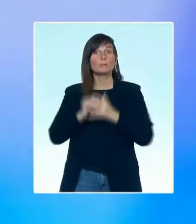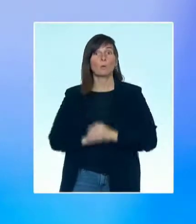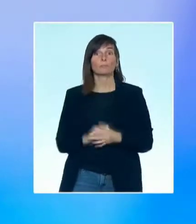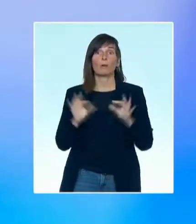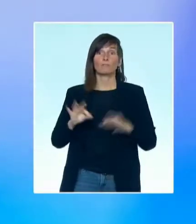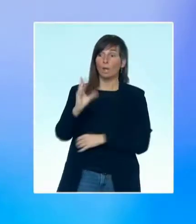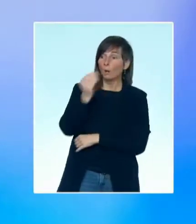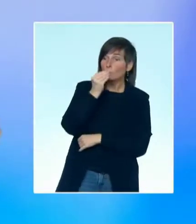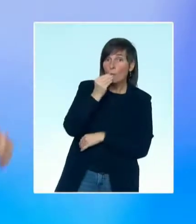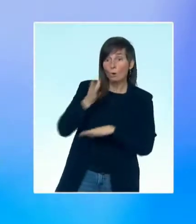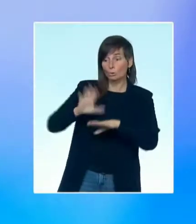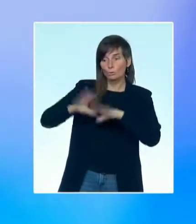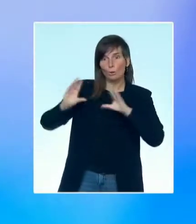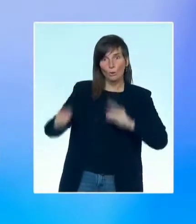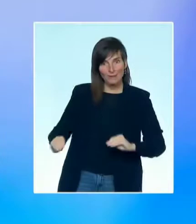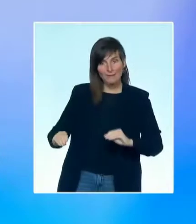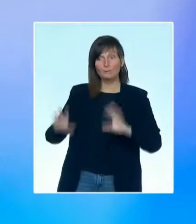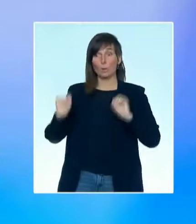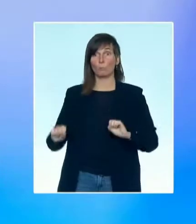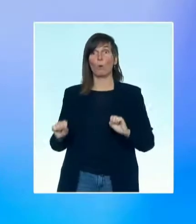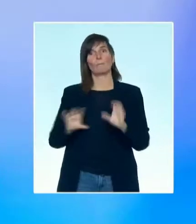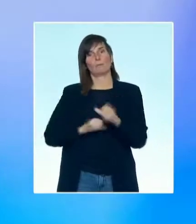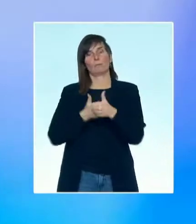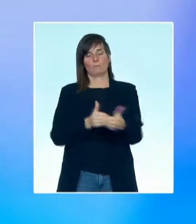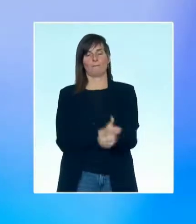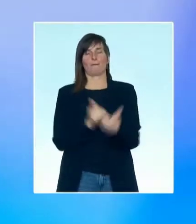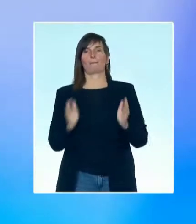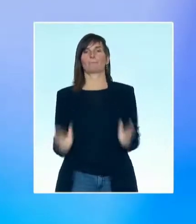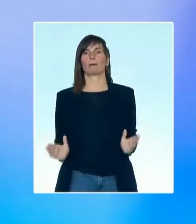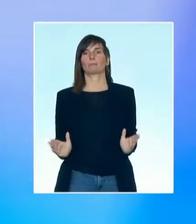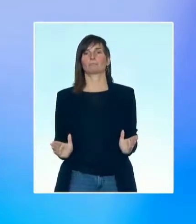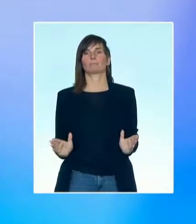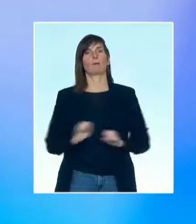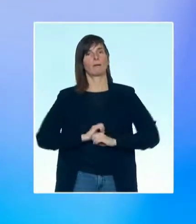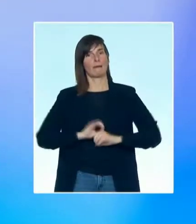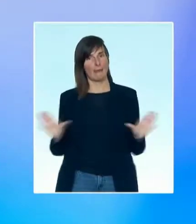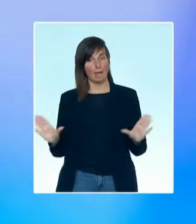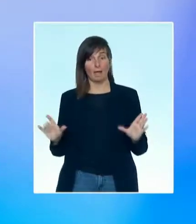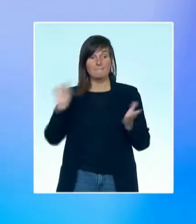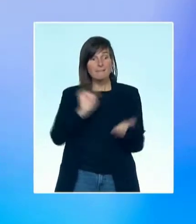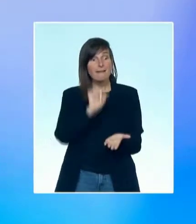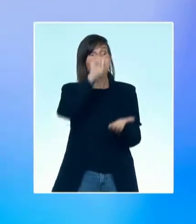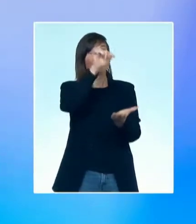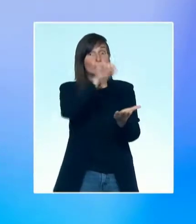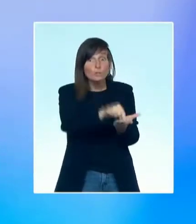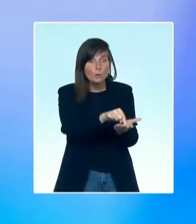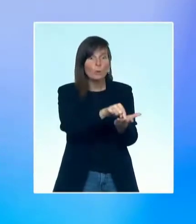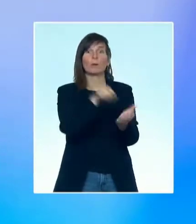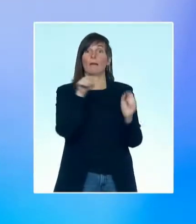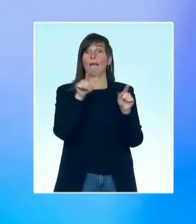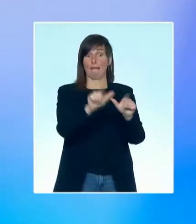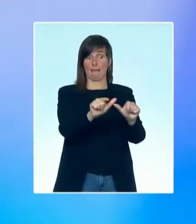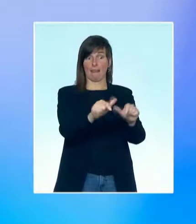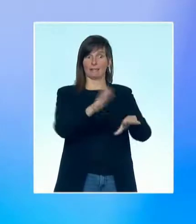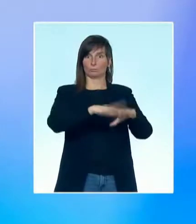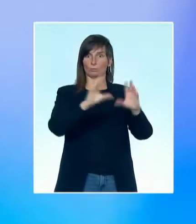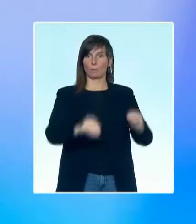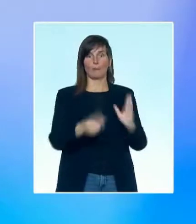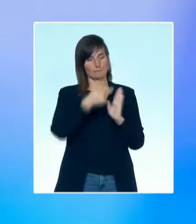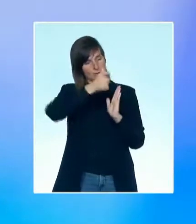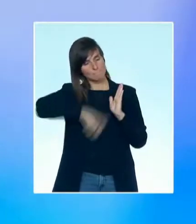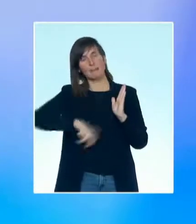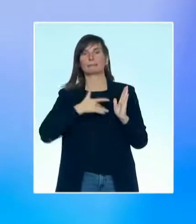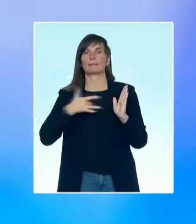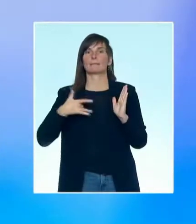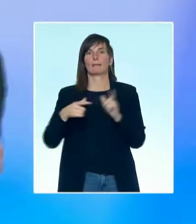mieux ? ...alimentaires soient strictement encadrées et réservées à des zones soumises... Normalement, au c'est contrôle mieux. ...du pass sanitaire.